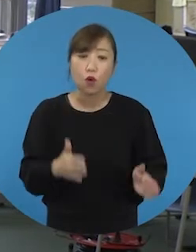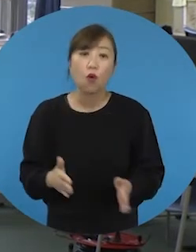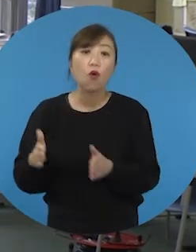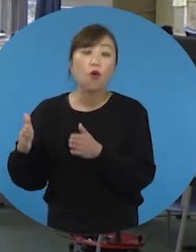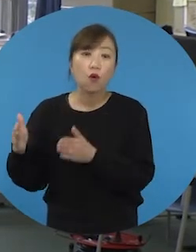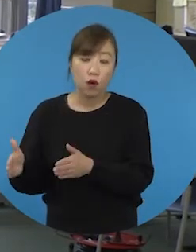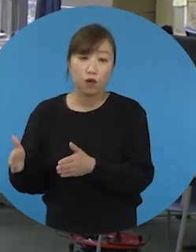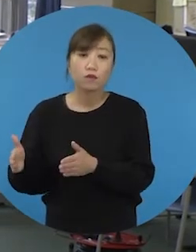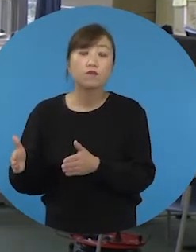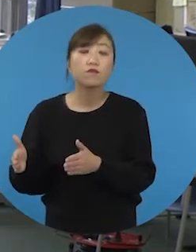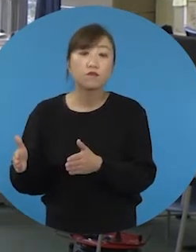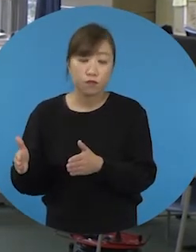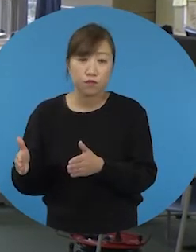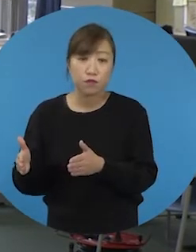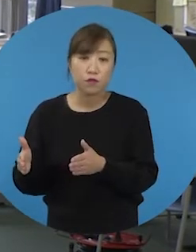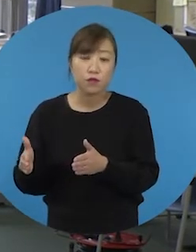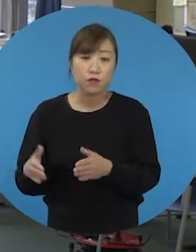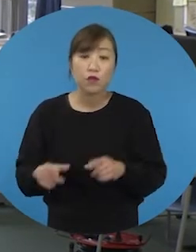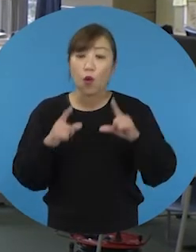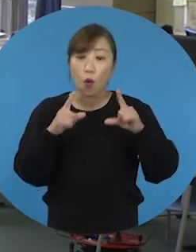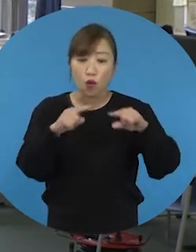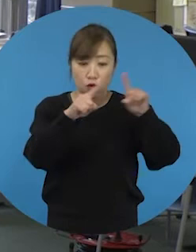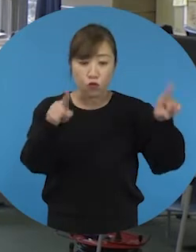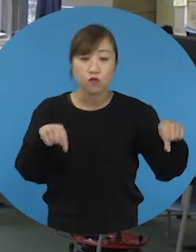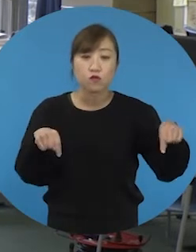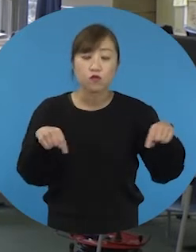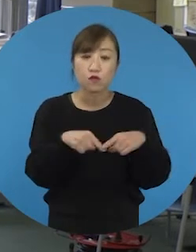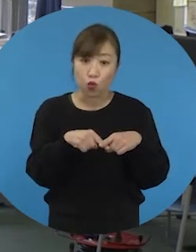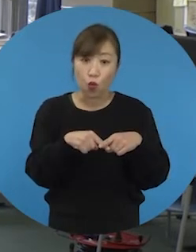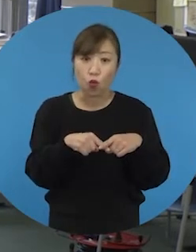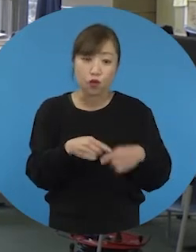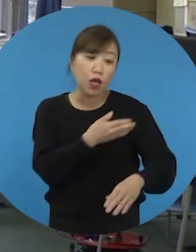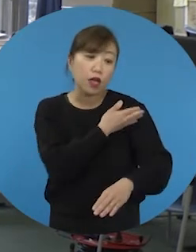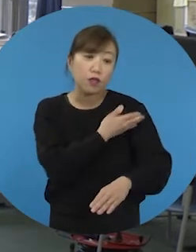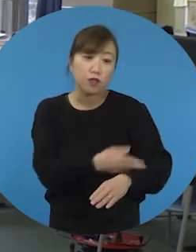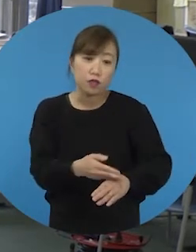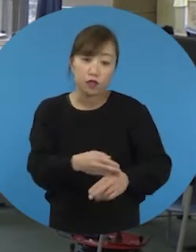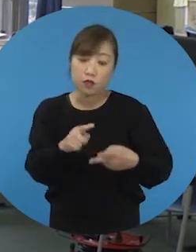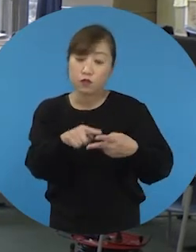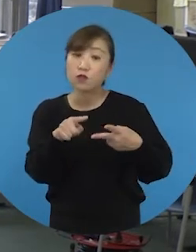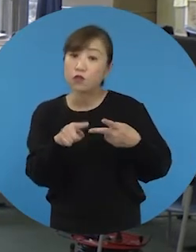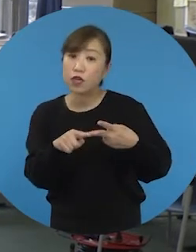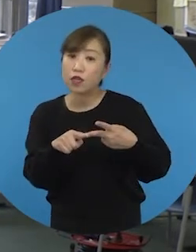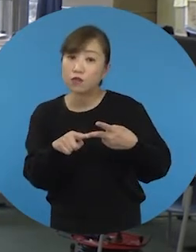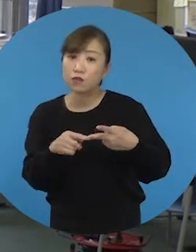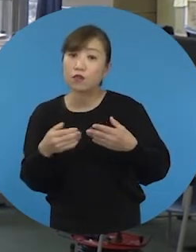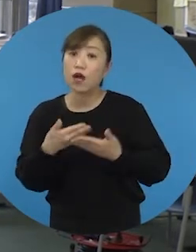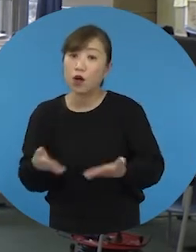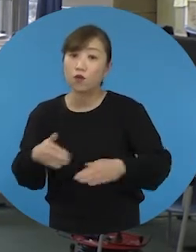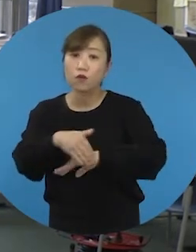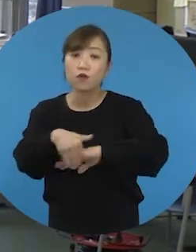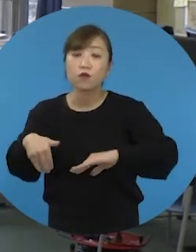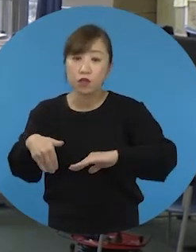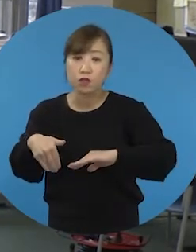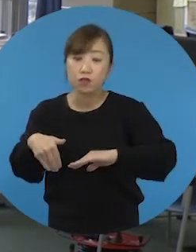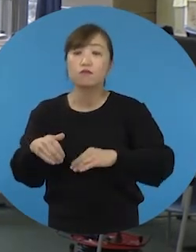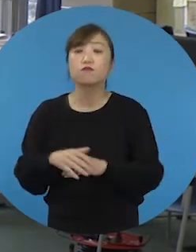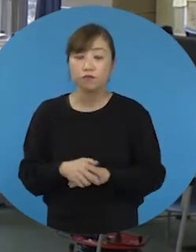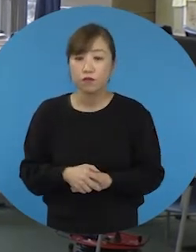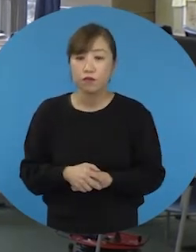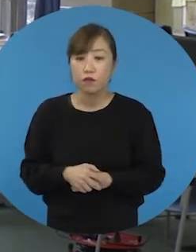して、報告書、また、通信編が出るということになります。 じゃあもっとこれよりも